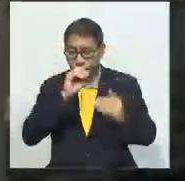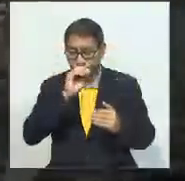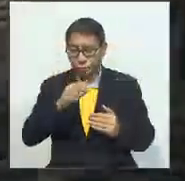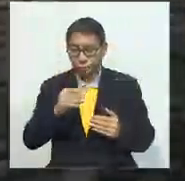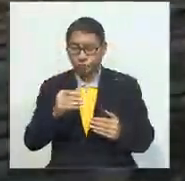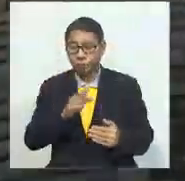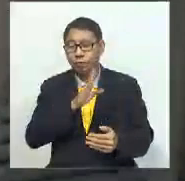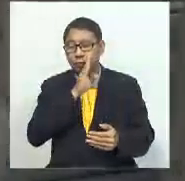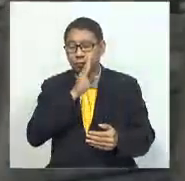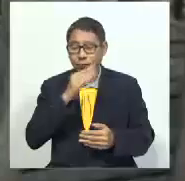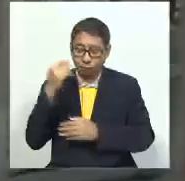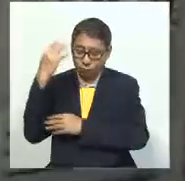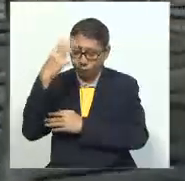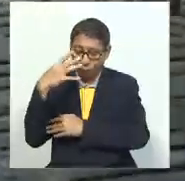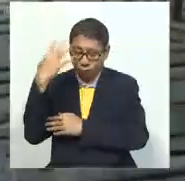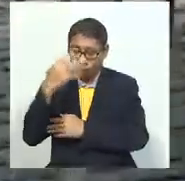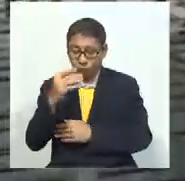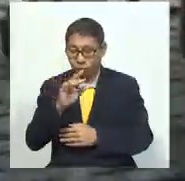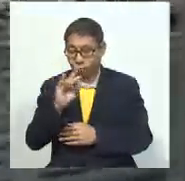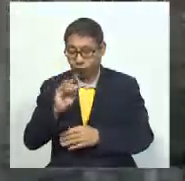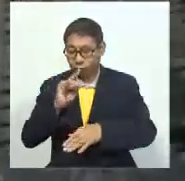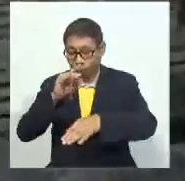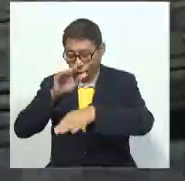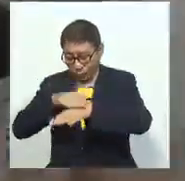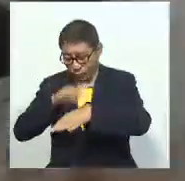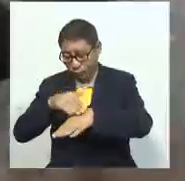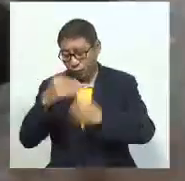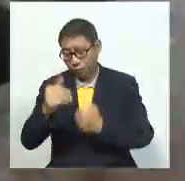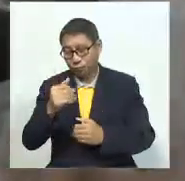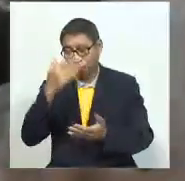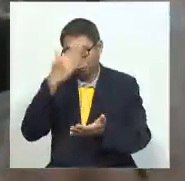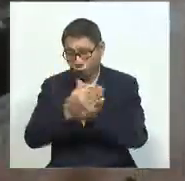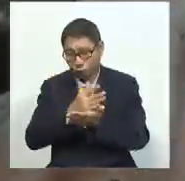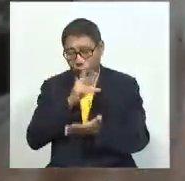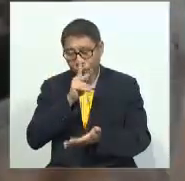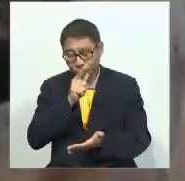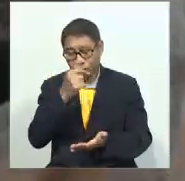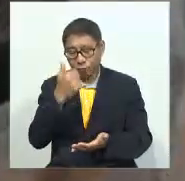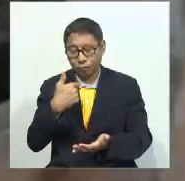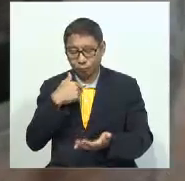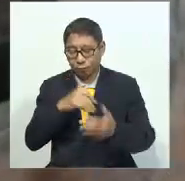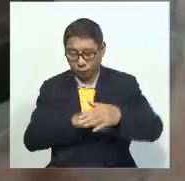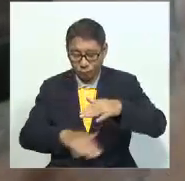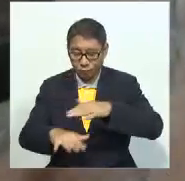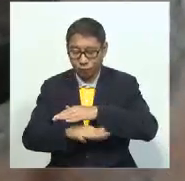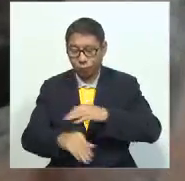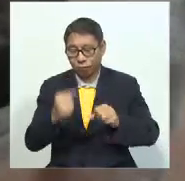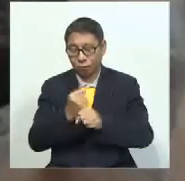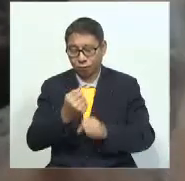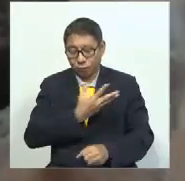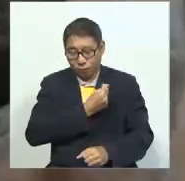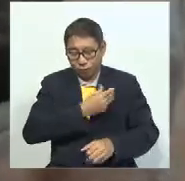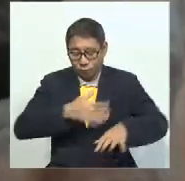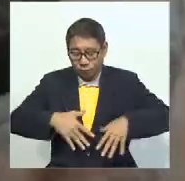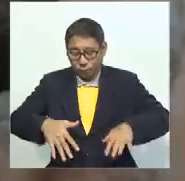มูลนี้เป็นข้อมูลเท็จทางกรมปศุสัตว์จึงขอเตือนผู้ไม่หวังดีให้หยุดแชร์ข่าวดังกล่าวหรือข้อมูลที่สร้างความแตกตื่น